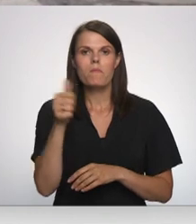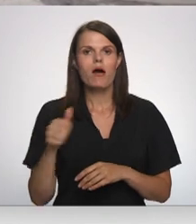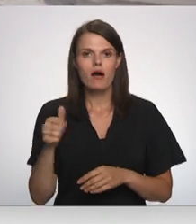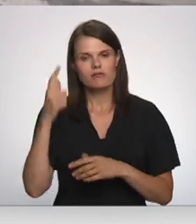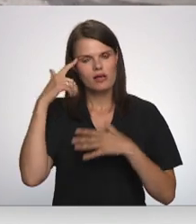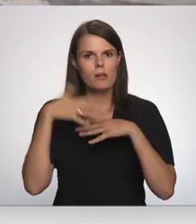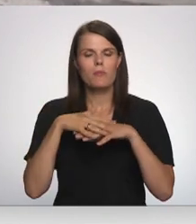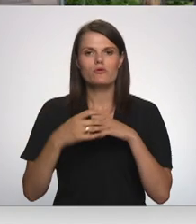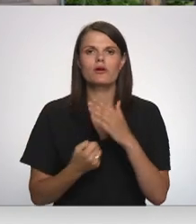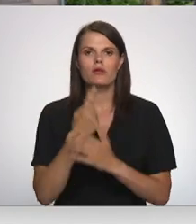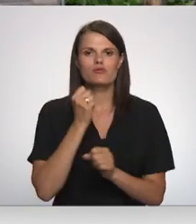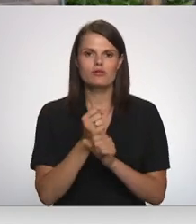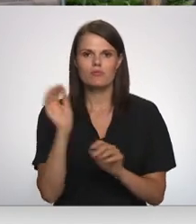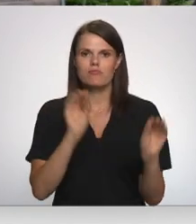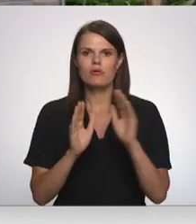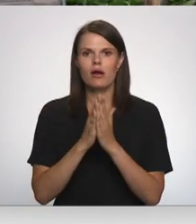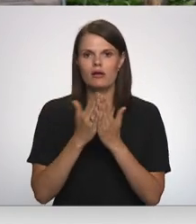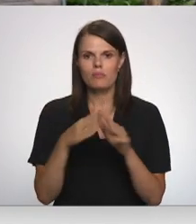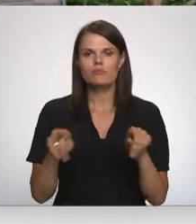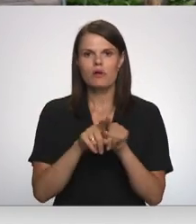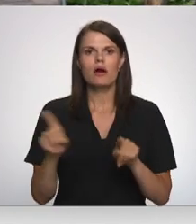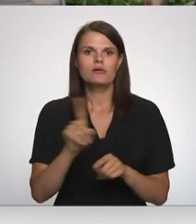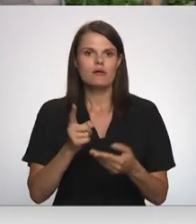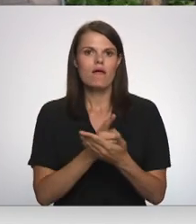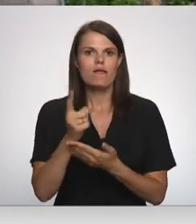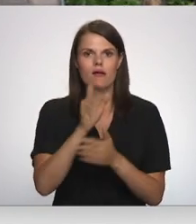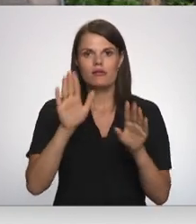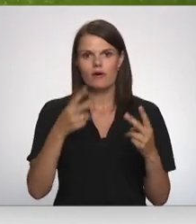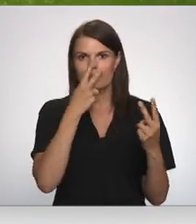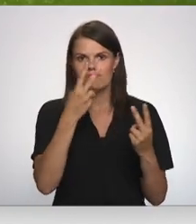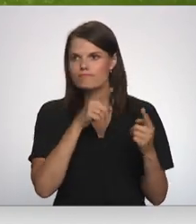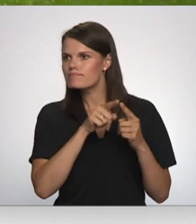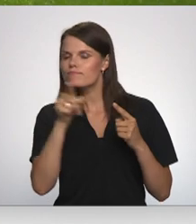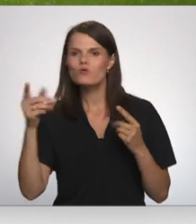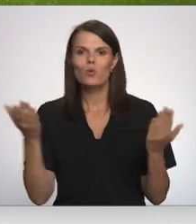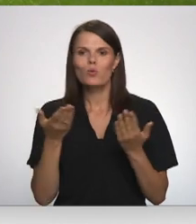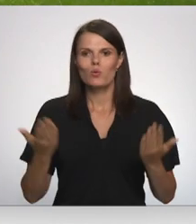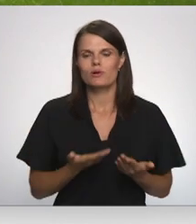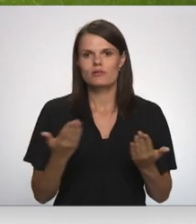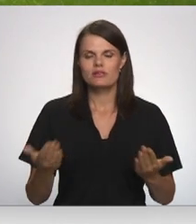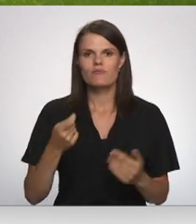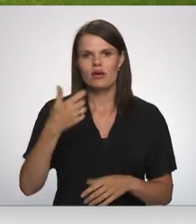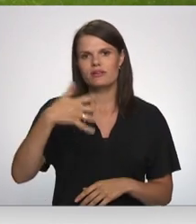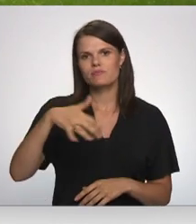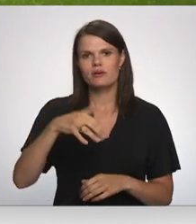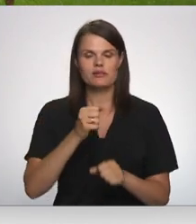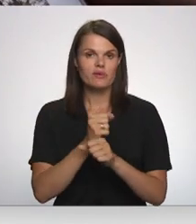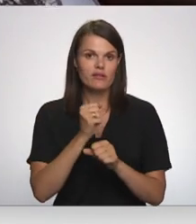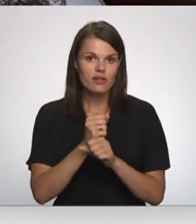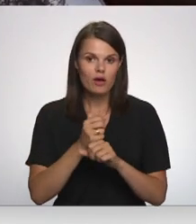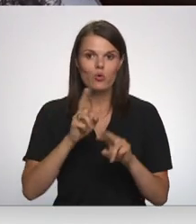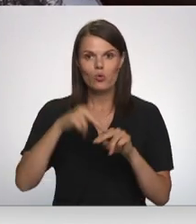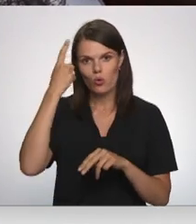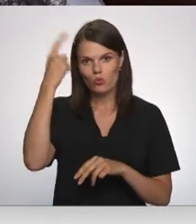darbi apkopoti grāmatā, kurā atrodam arī karte, kas ļauj dabā atrast un apskatīt gandrīz 50 darbus un uzzināt par